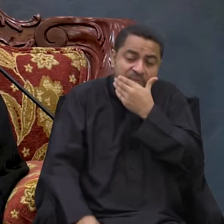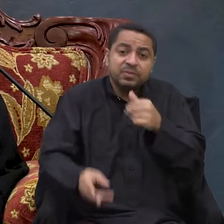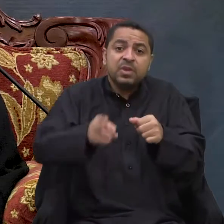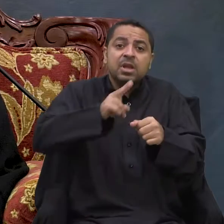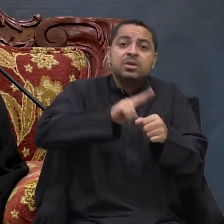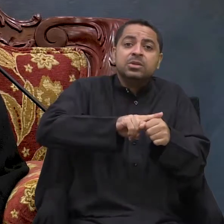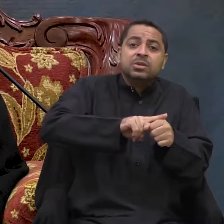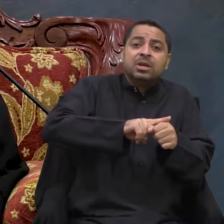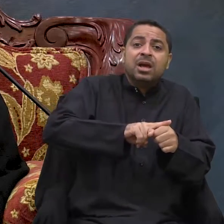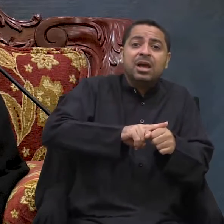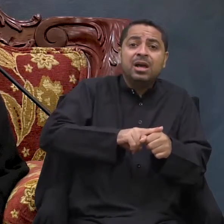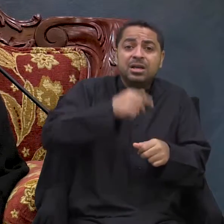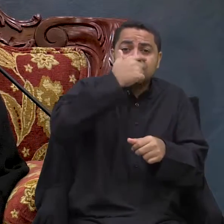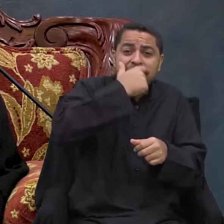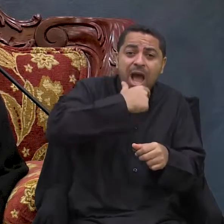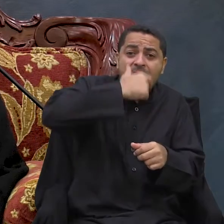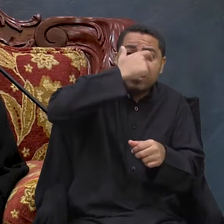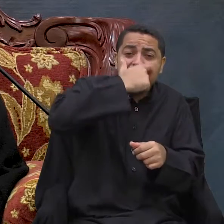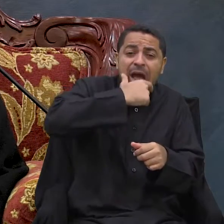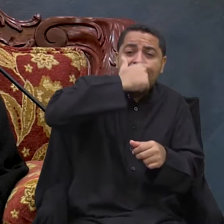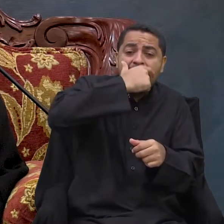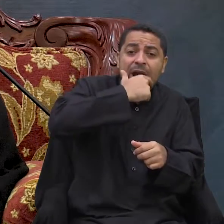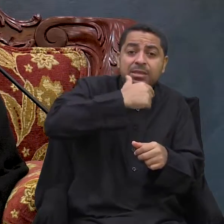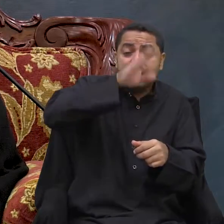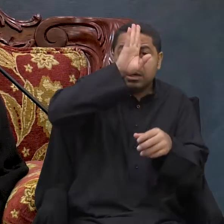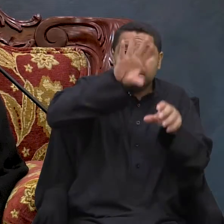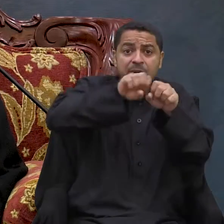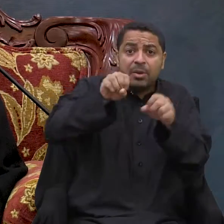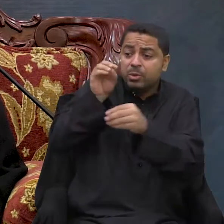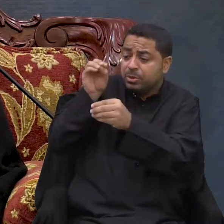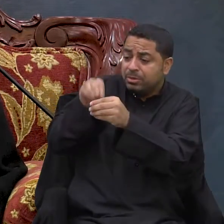وهي تبكي. قال لها: بني سكينة،